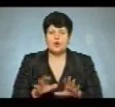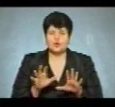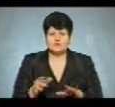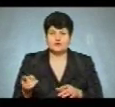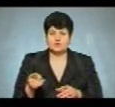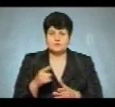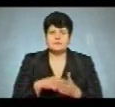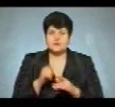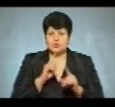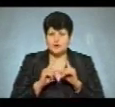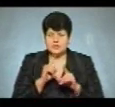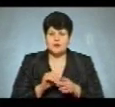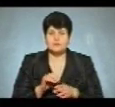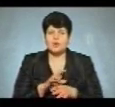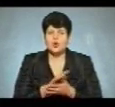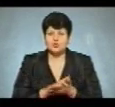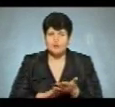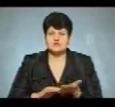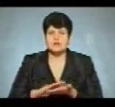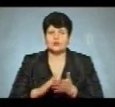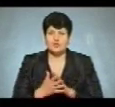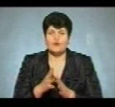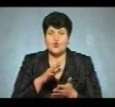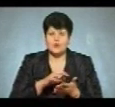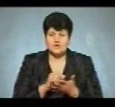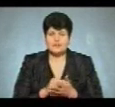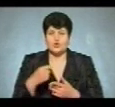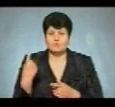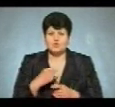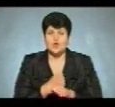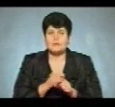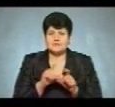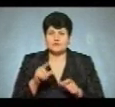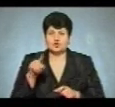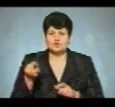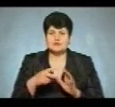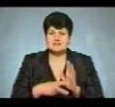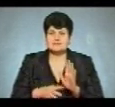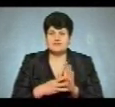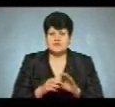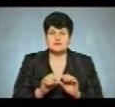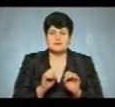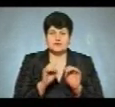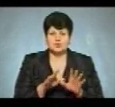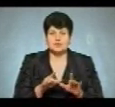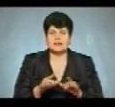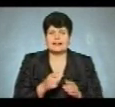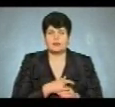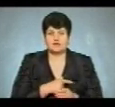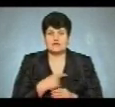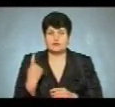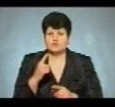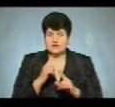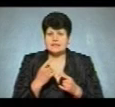ради щодо продовження договору оренди з обласною аптекою номер 78 передадуть депутати обласної ради. За це